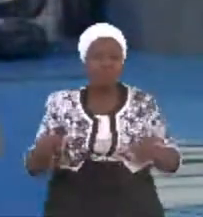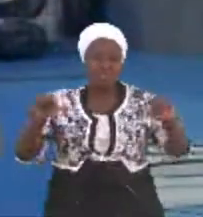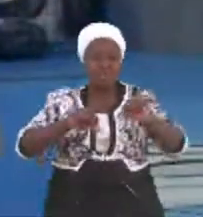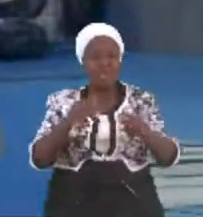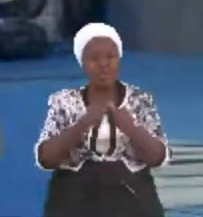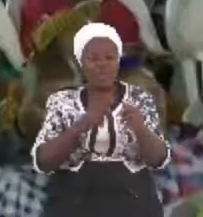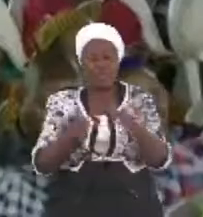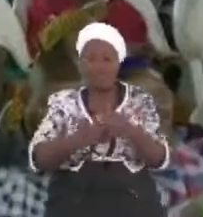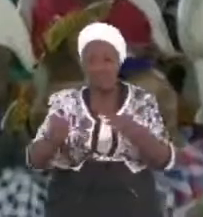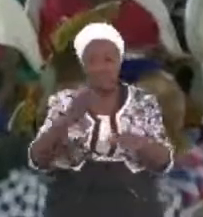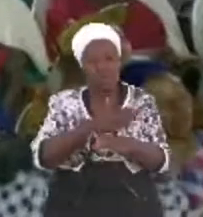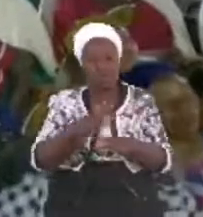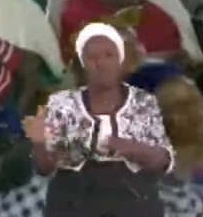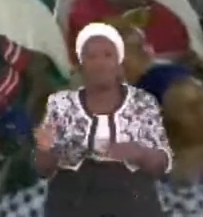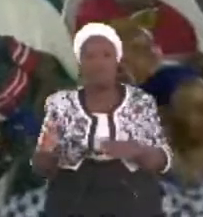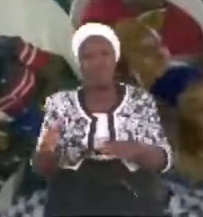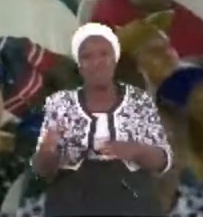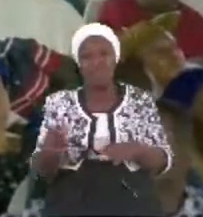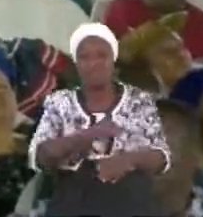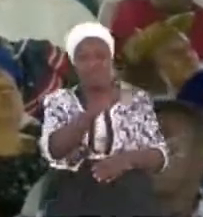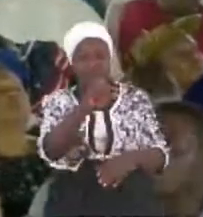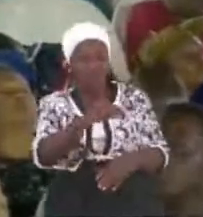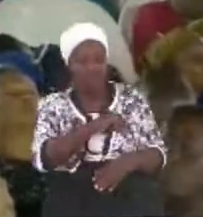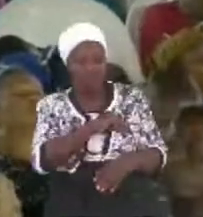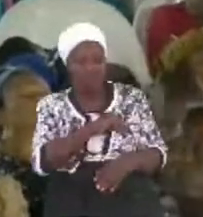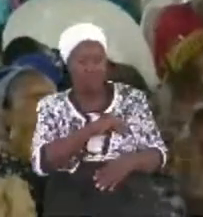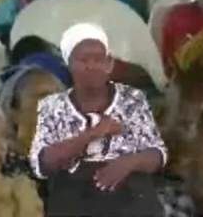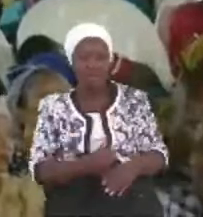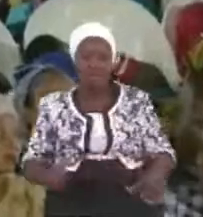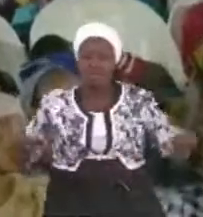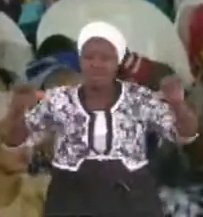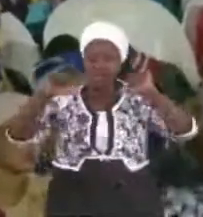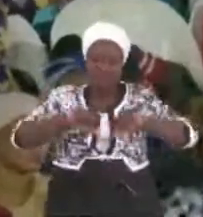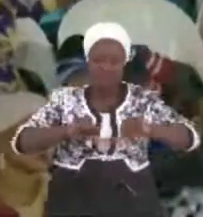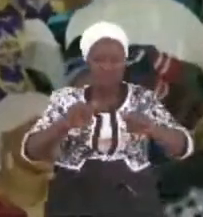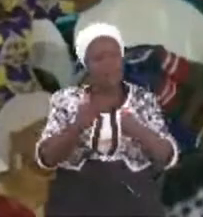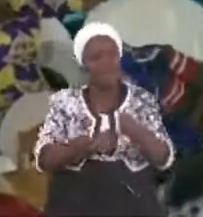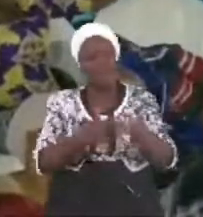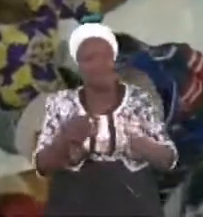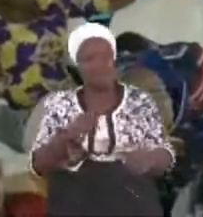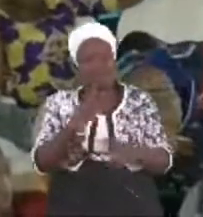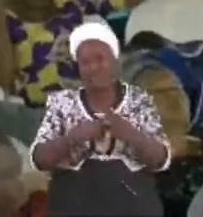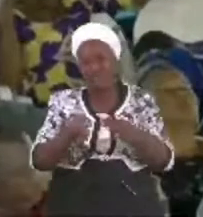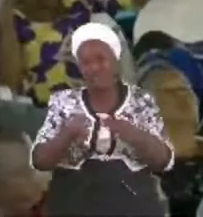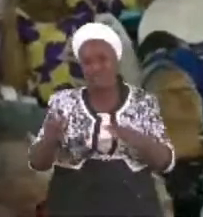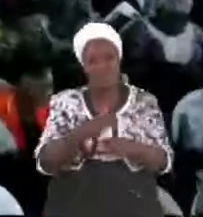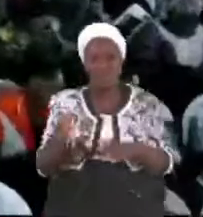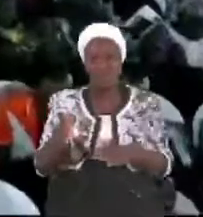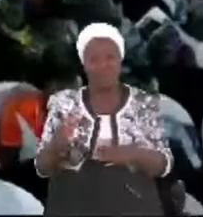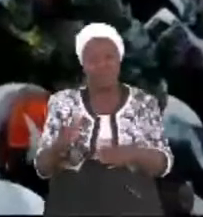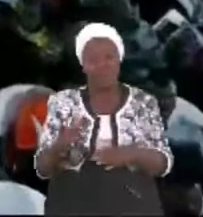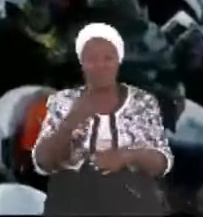va disparaître. La culpabilité, la condamnation, tout va disparaître.